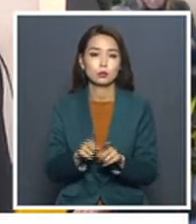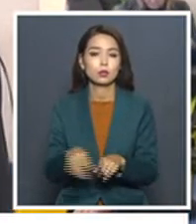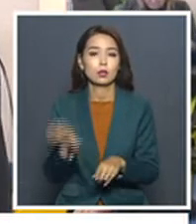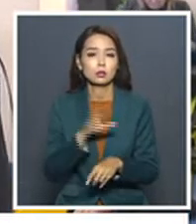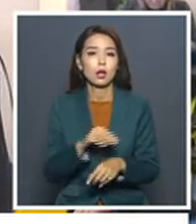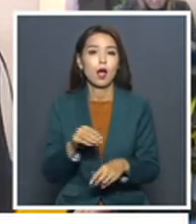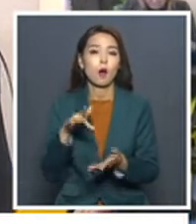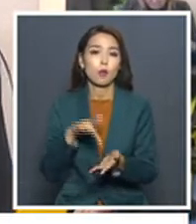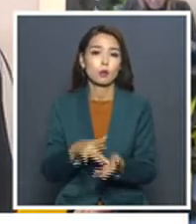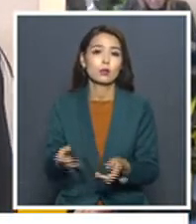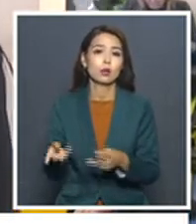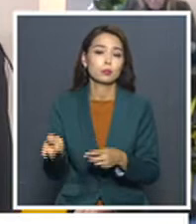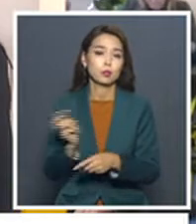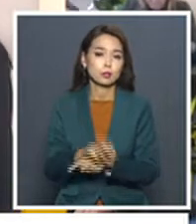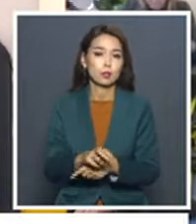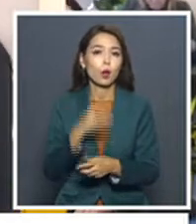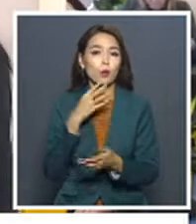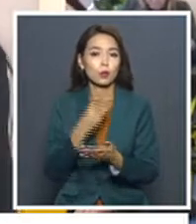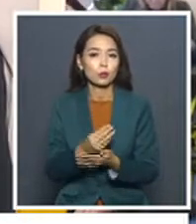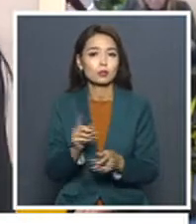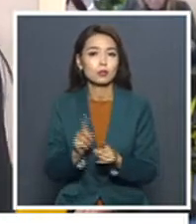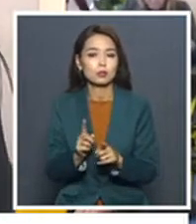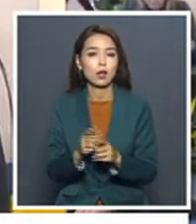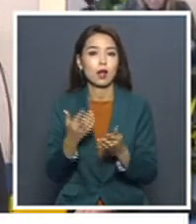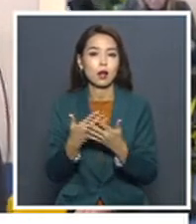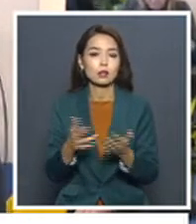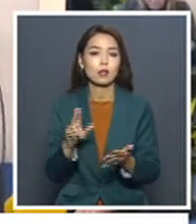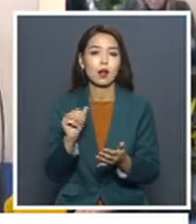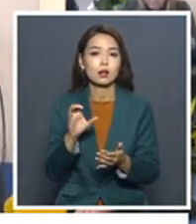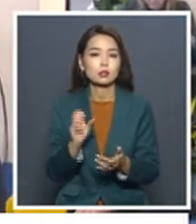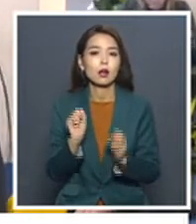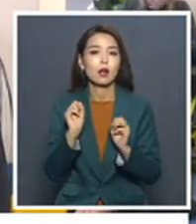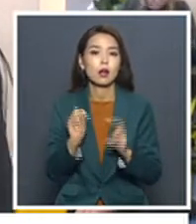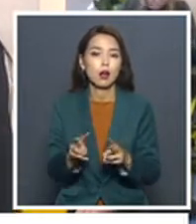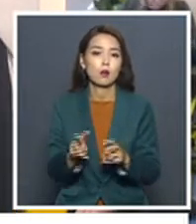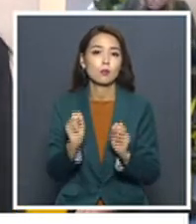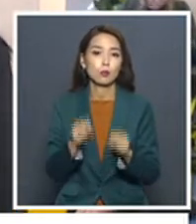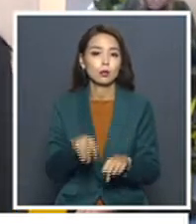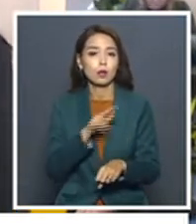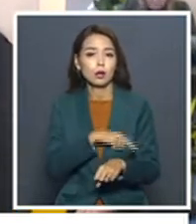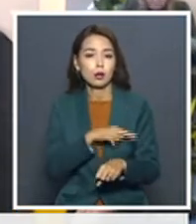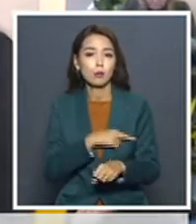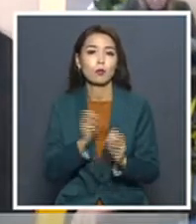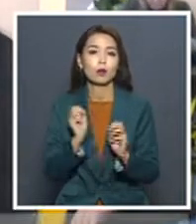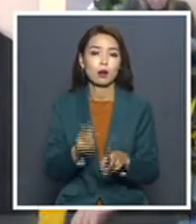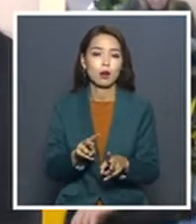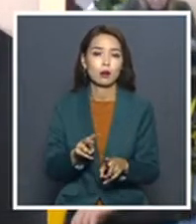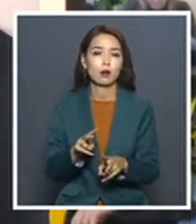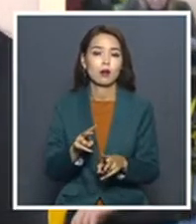келіп мамандары өздерінің осы кассалық аппаратты қалай қолданысқа алып, қалай жұмыс істеуге